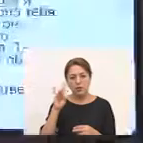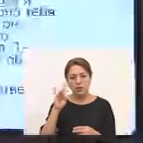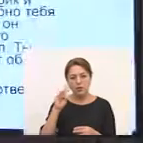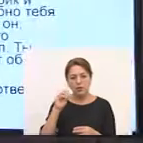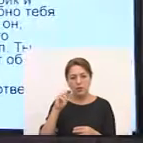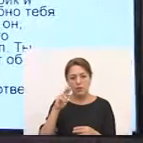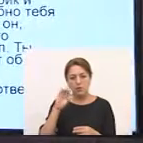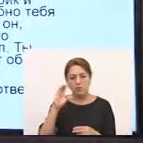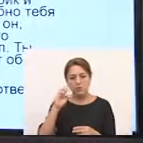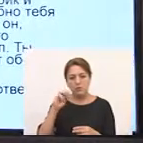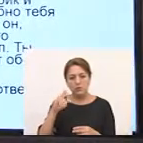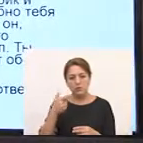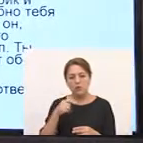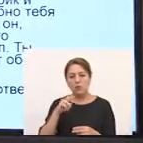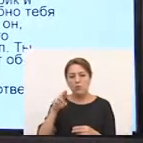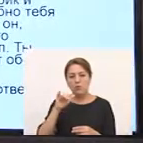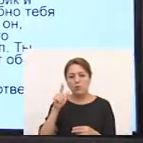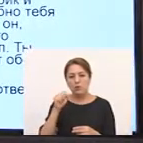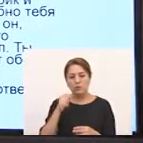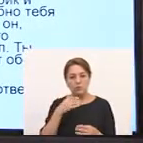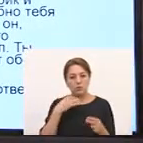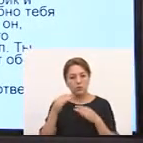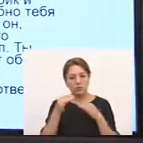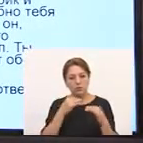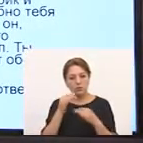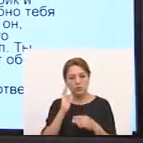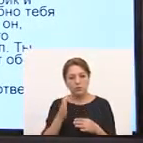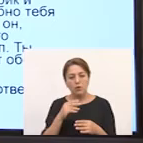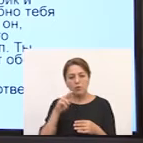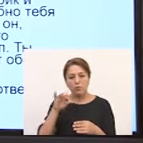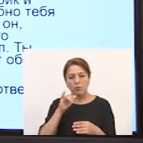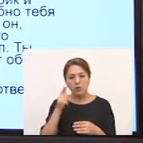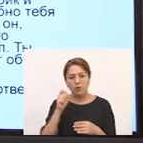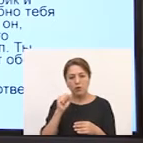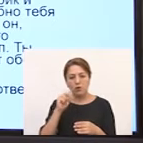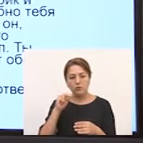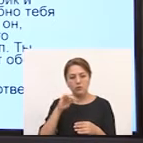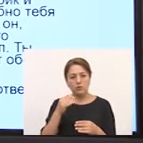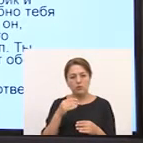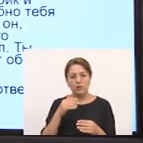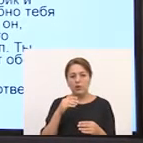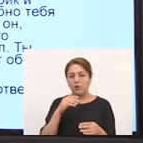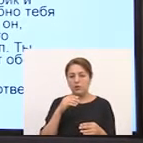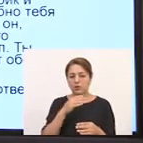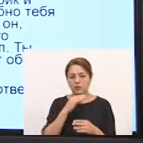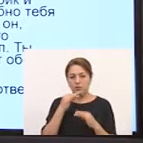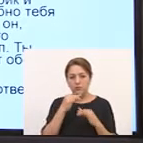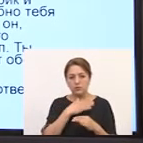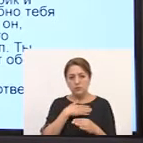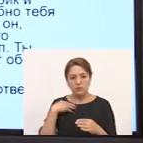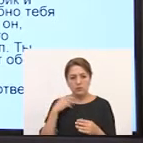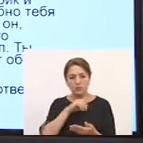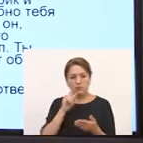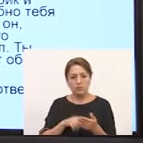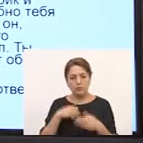Пугачеву. Идет разговор. Пугачев прервал мои размышления, обратясь ко мне с вопросом: о